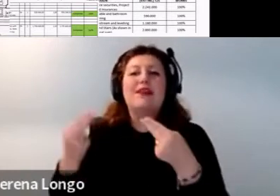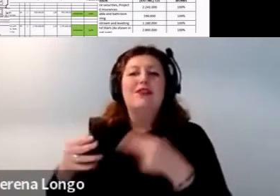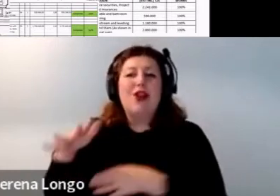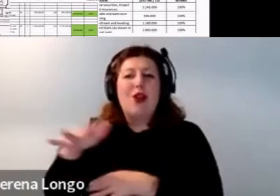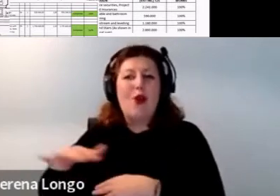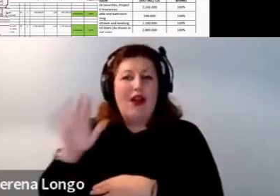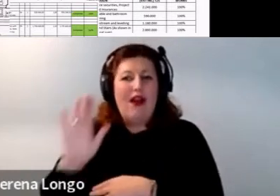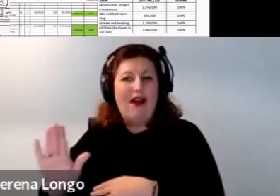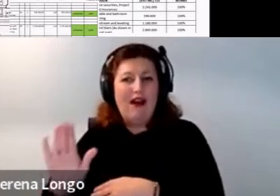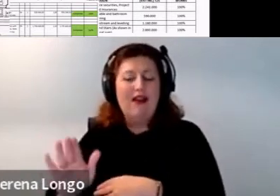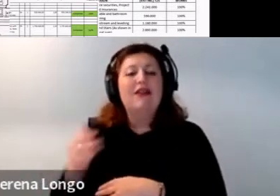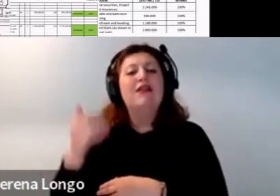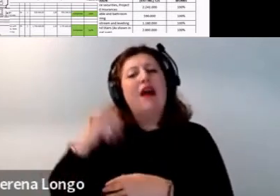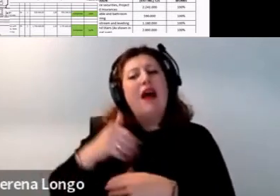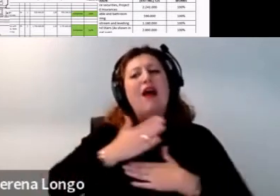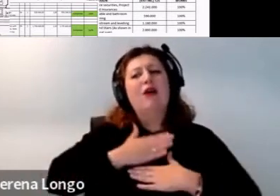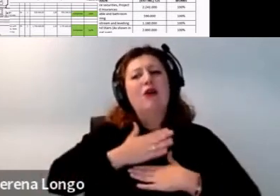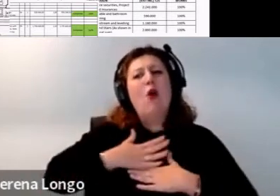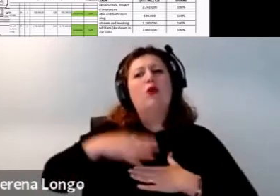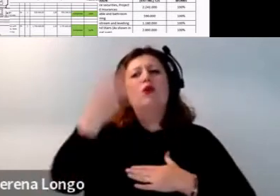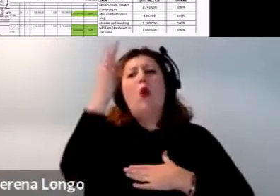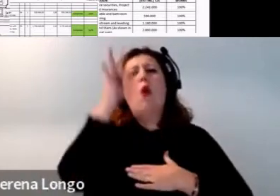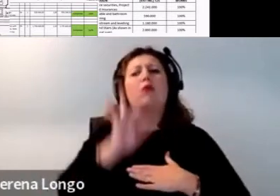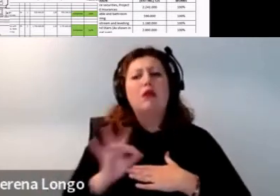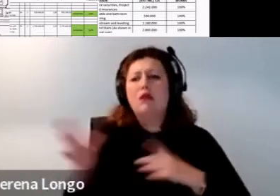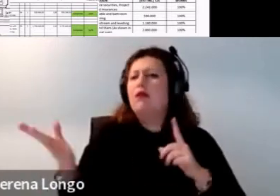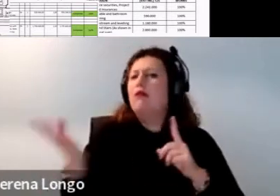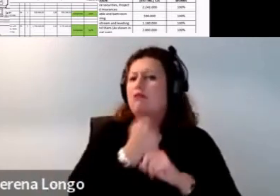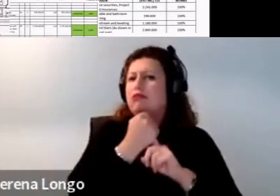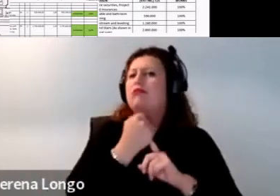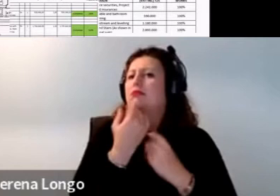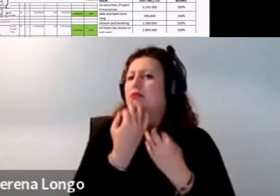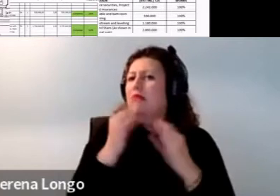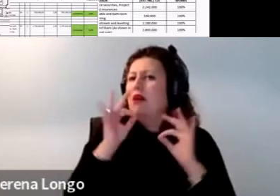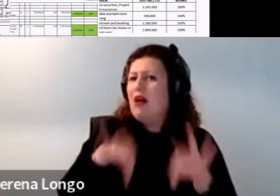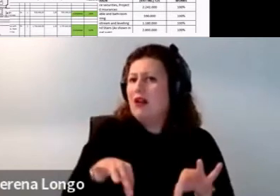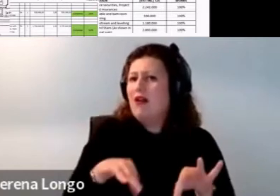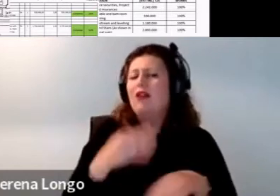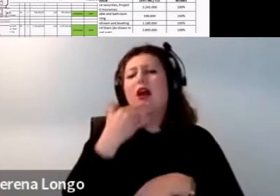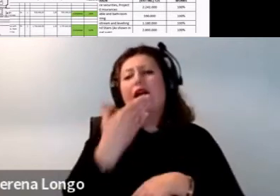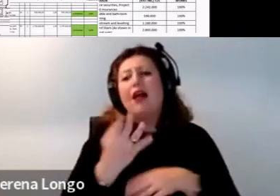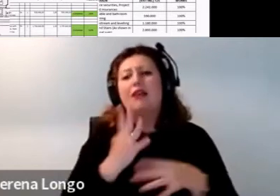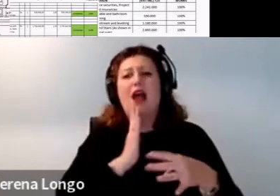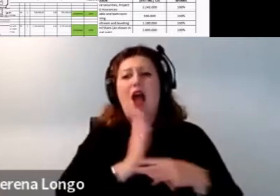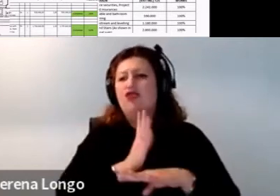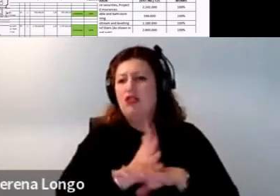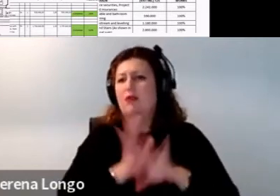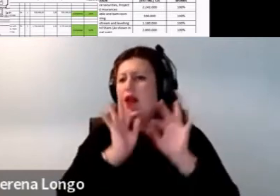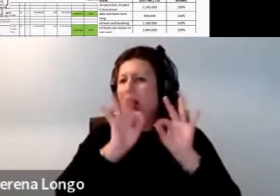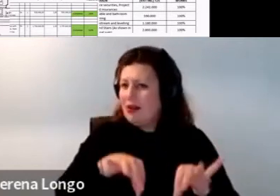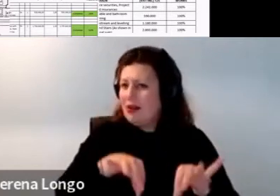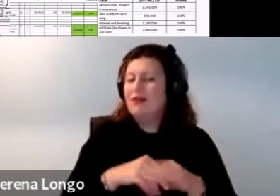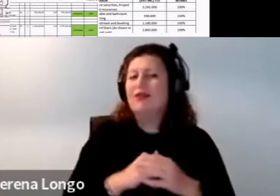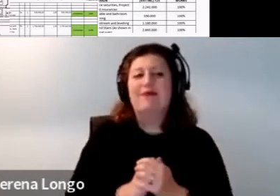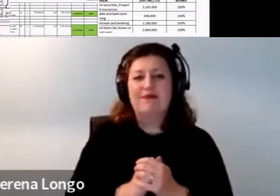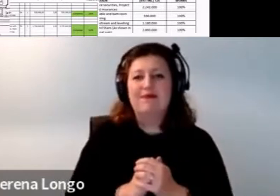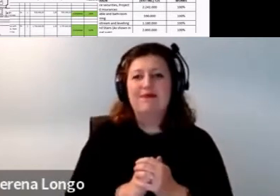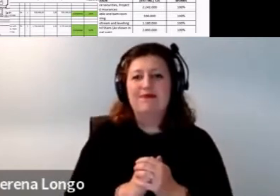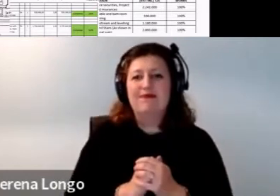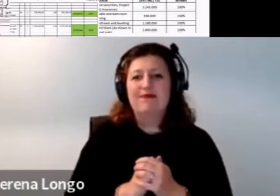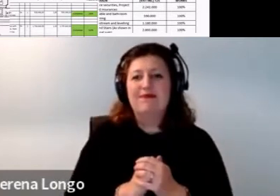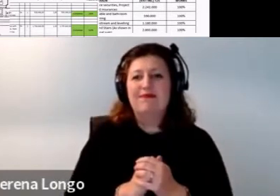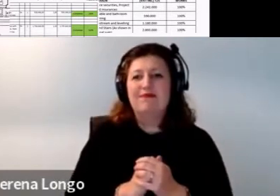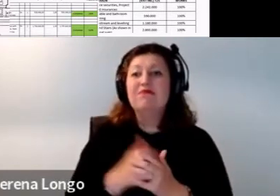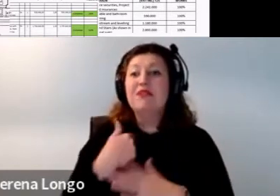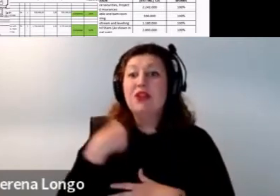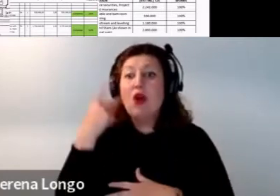il raggiungimento degli obiettivi nostri che ci siamo posti rispetto all'accessibilità dei luoghi.